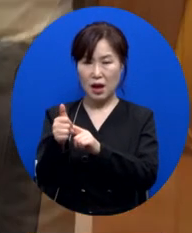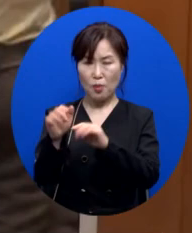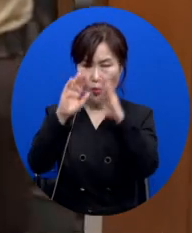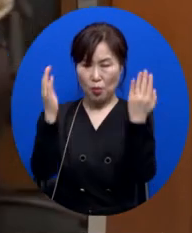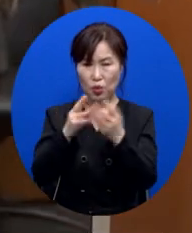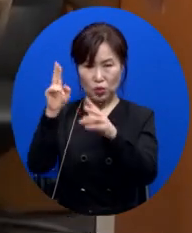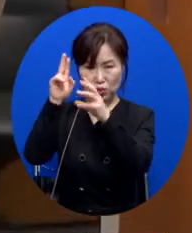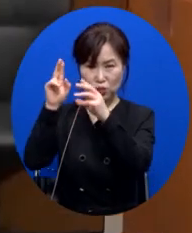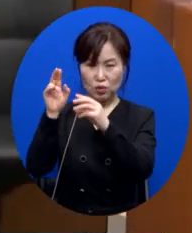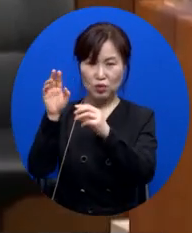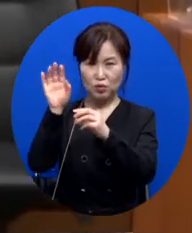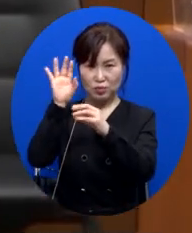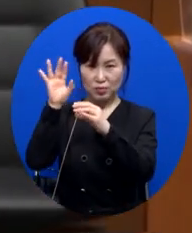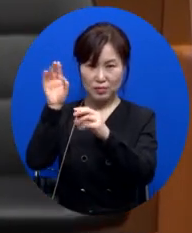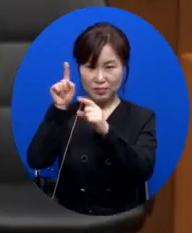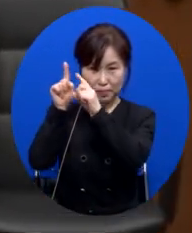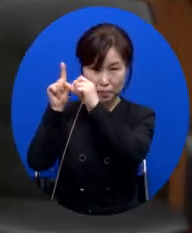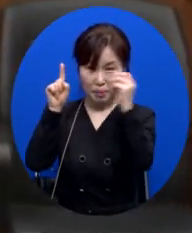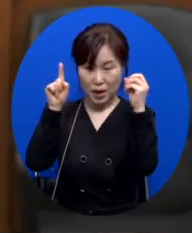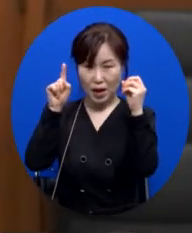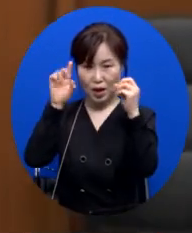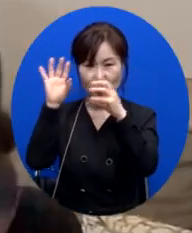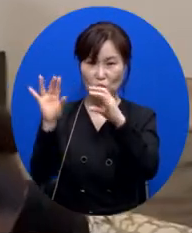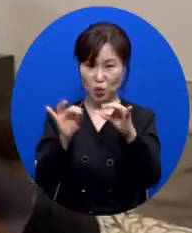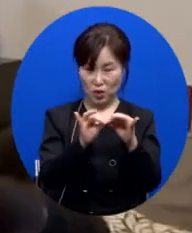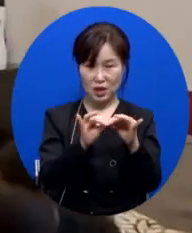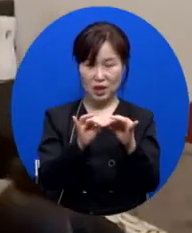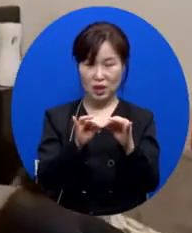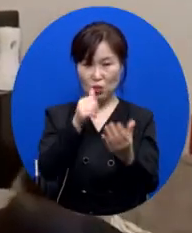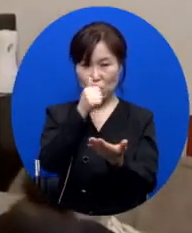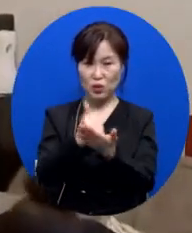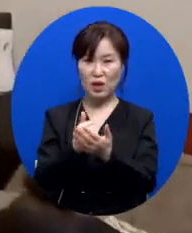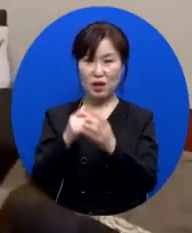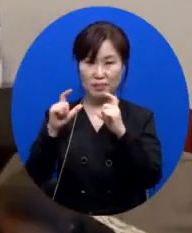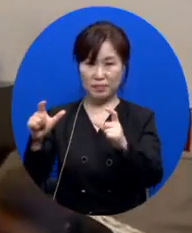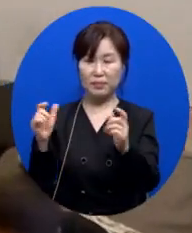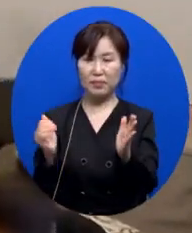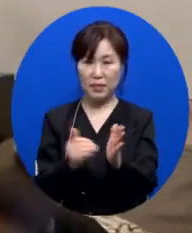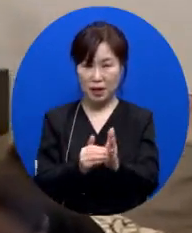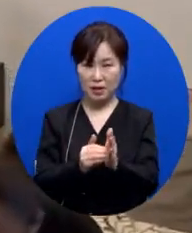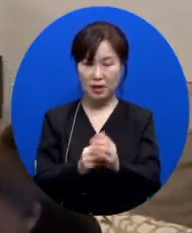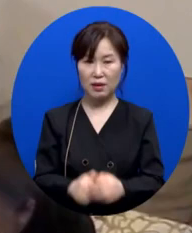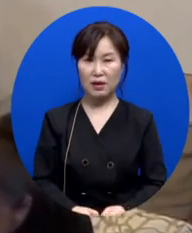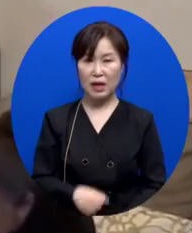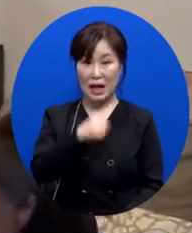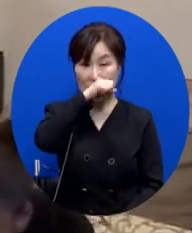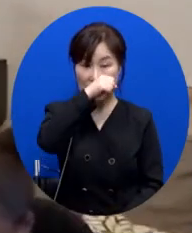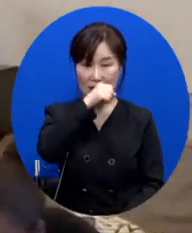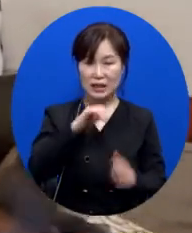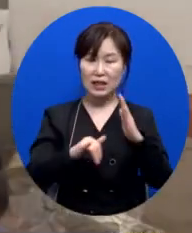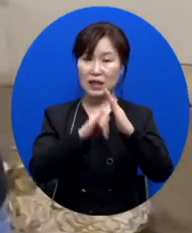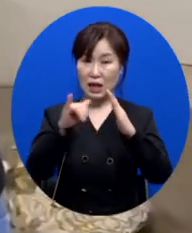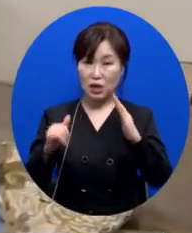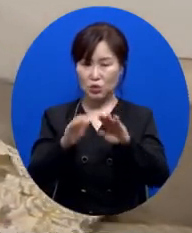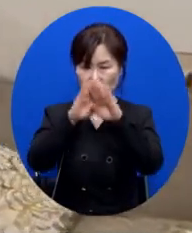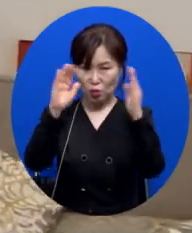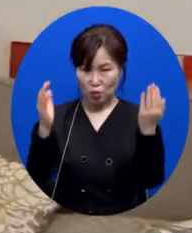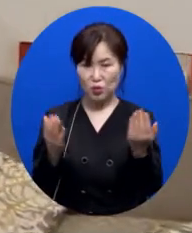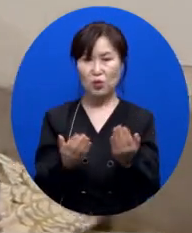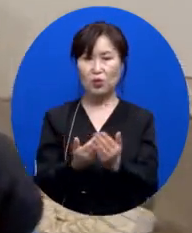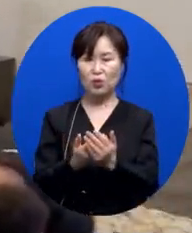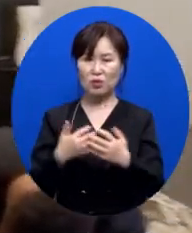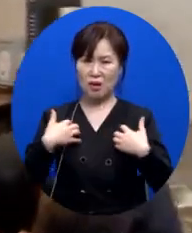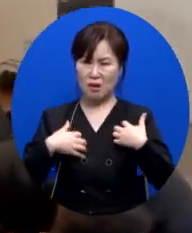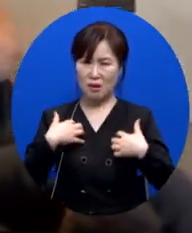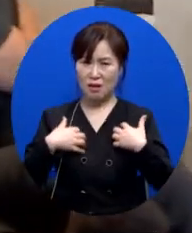세계 혐의 모두에 대해 유죄판결을 받았습니다 이번 판결과 관련해 플로이드 의 가족과 현재 사회는 물로 미국